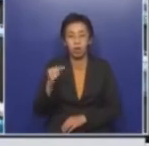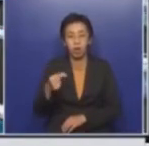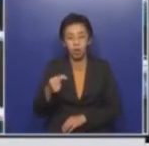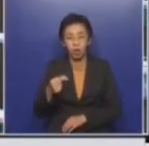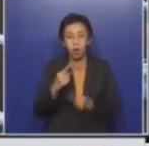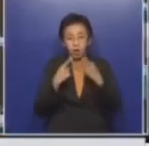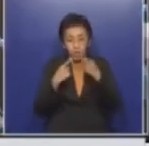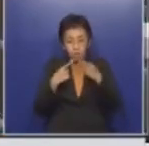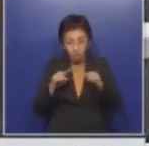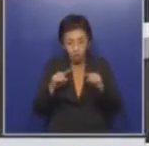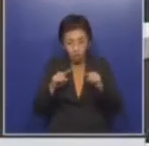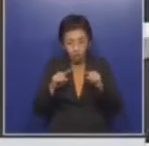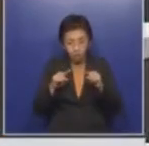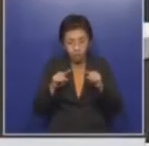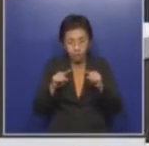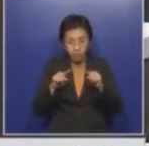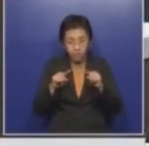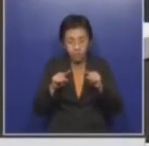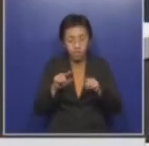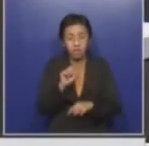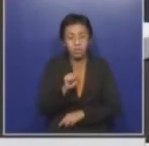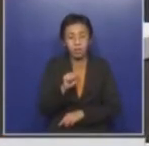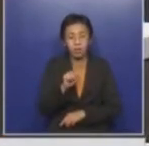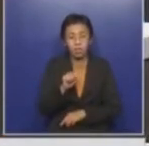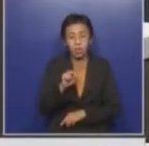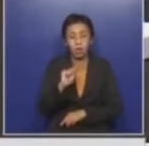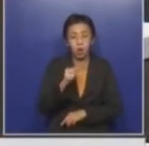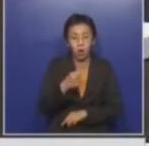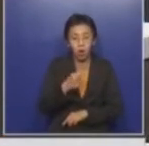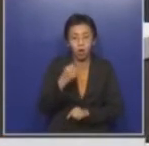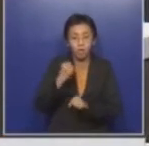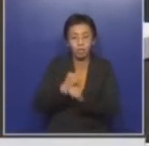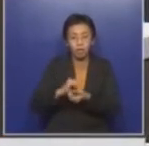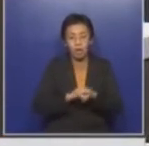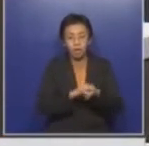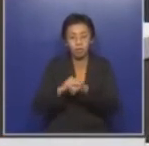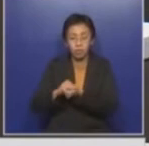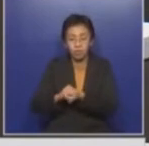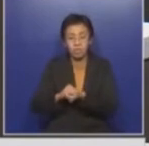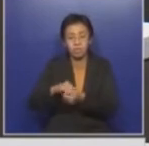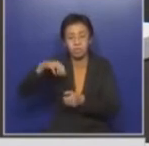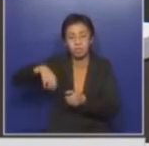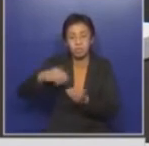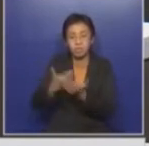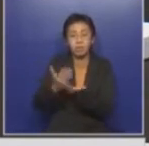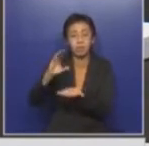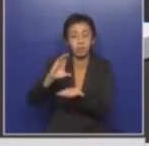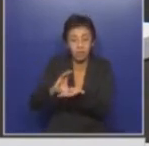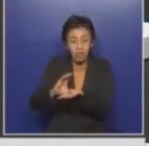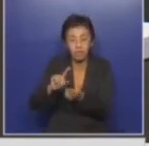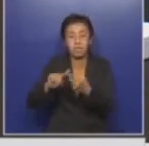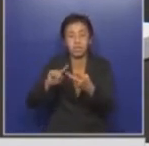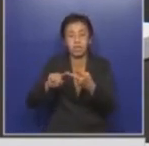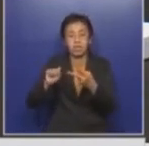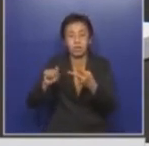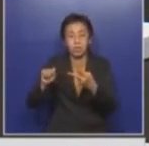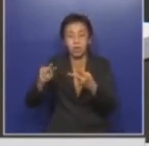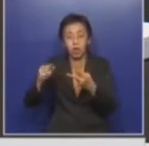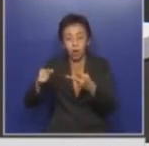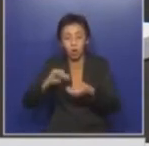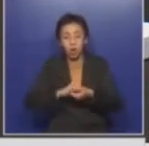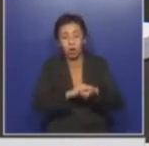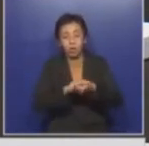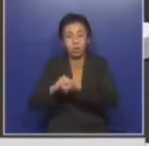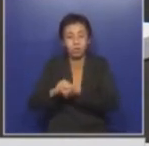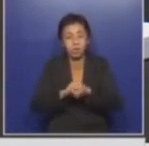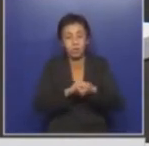ไหมว่าท่านสามารถจะทำงานกับสำนักงบประมาณสตง.เพื่อจะตอบกับส